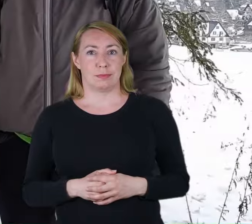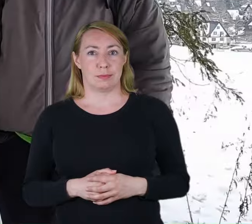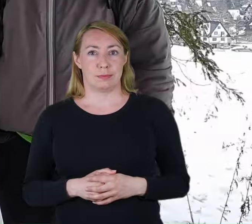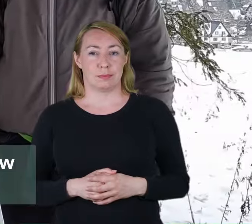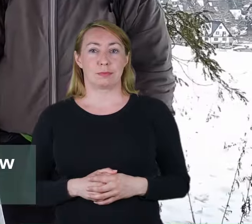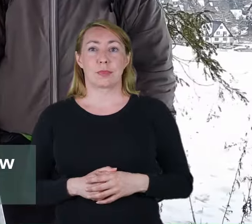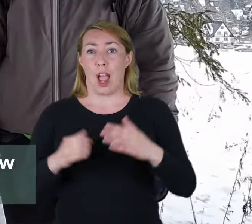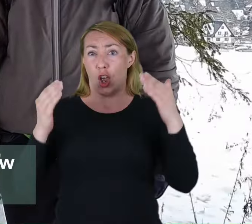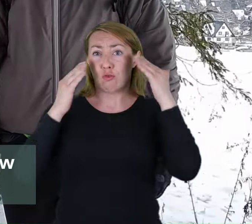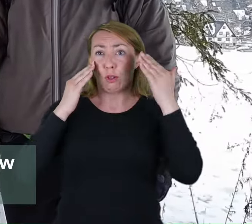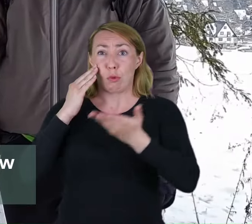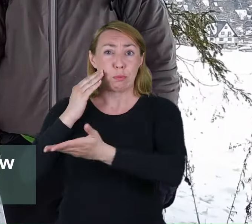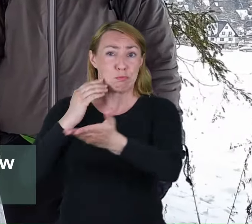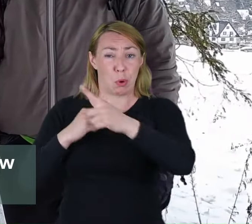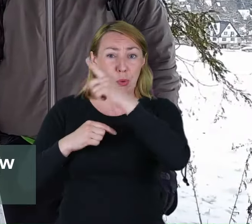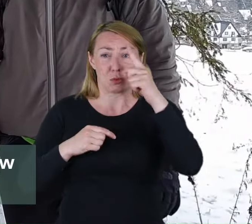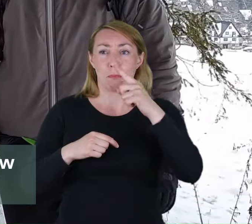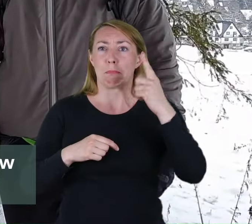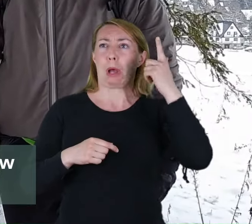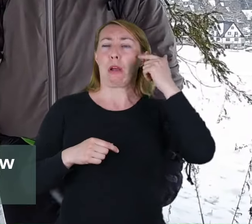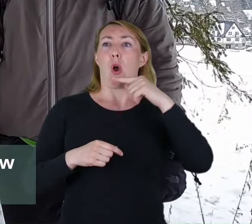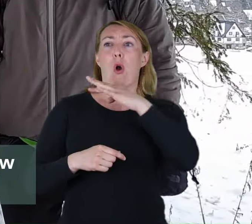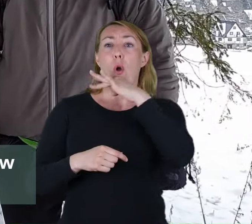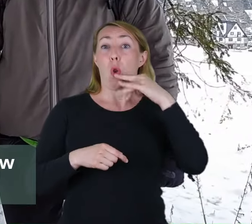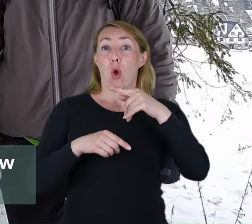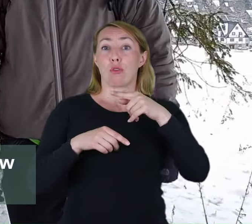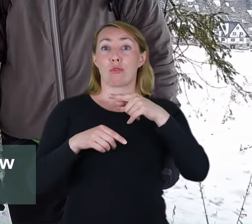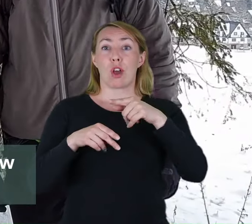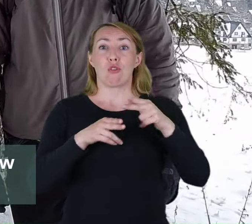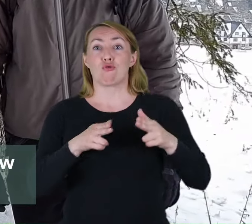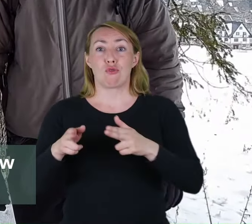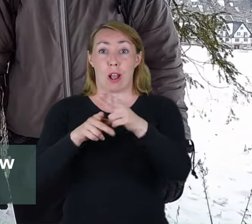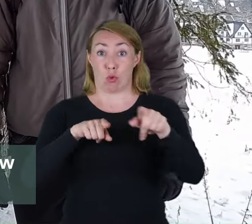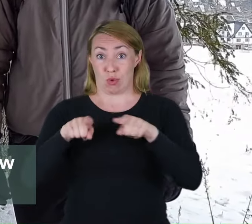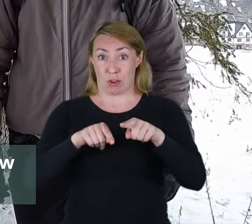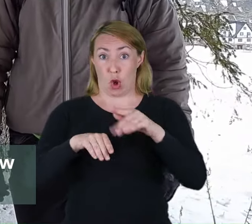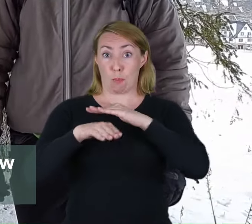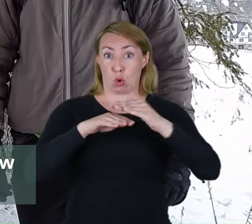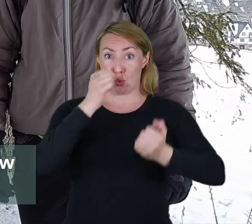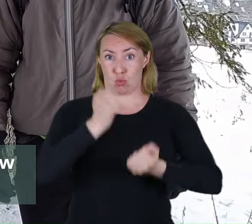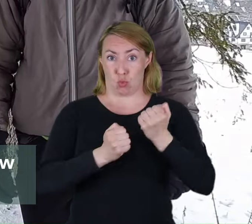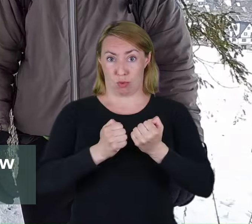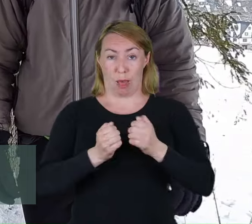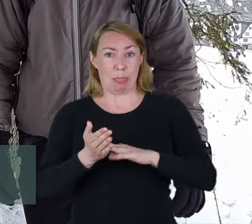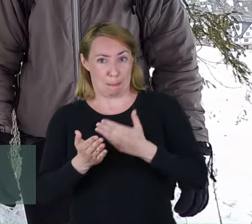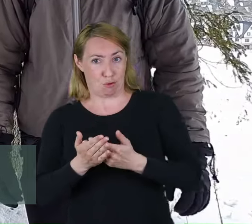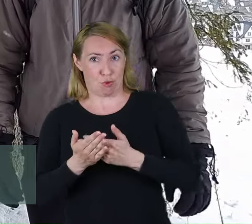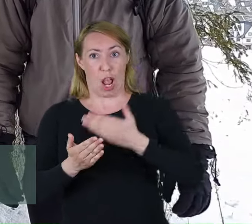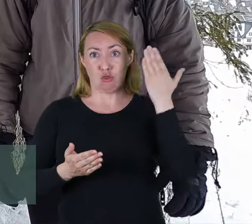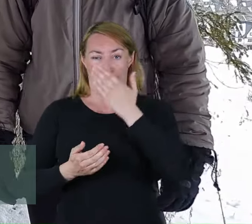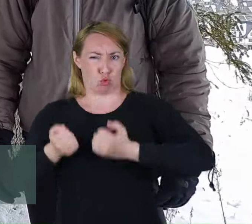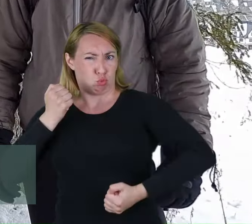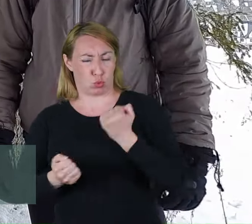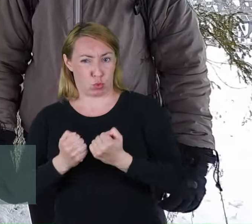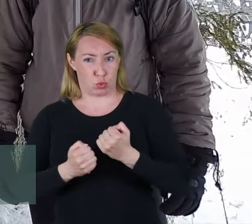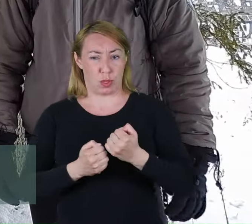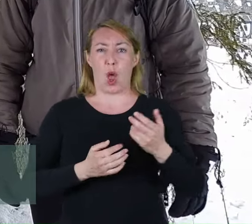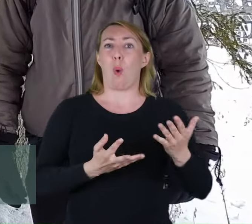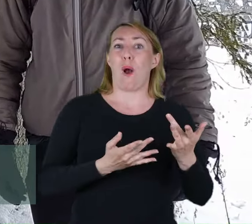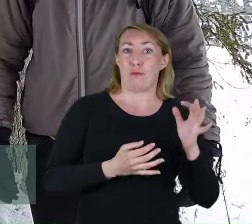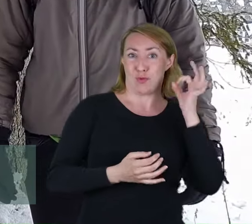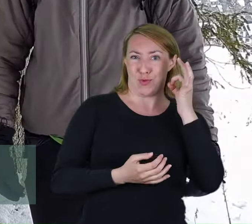W powszechnej świadomości kolory szlaków związane są z poziomem ich trudności. Najtrudniejszy miałby być szlak czarny, najłatwiejszy